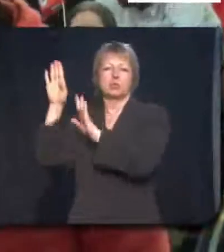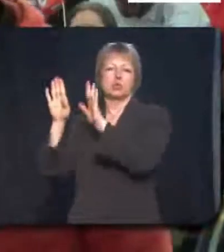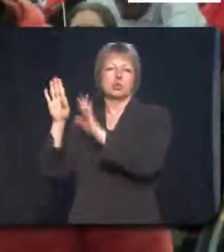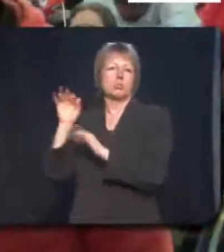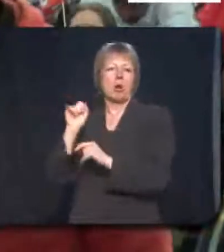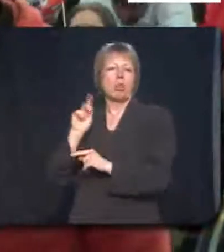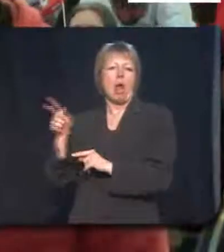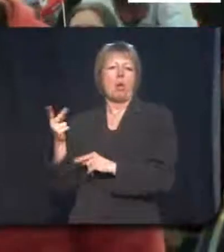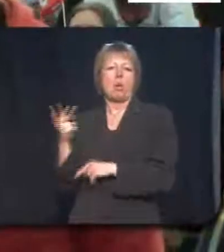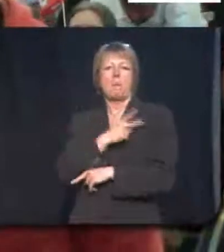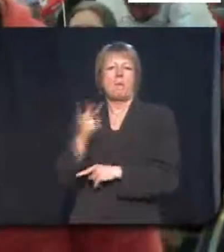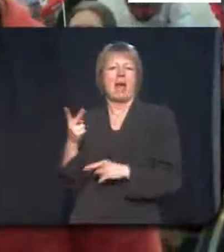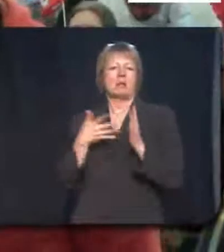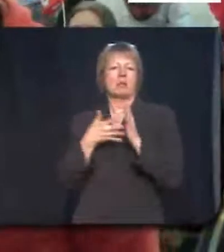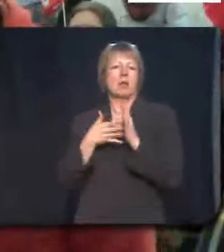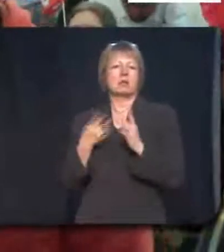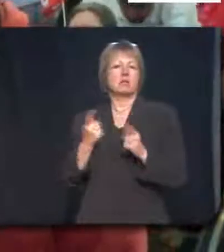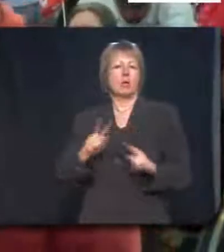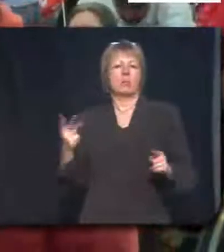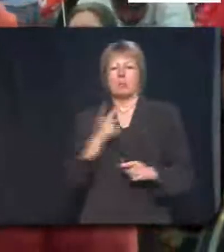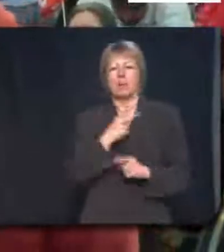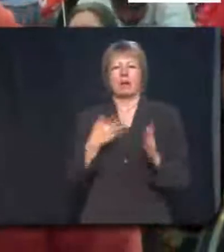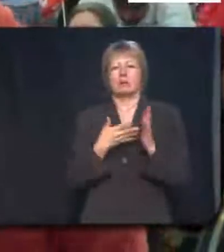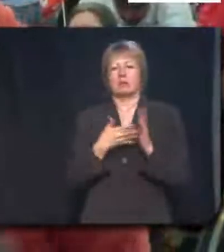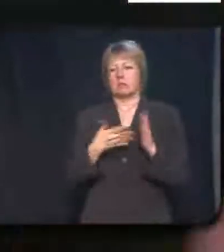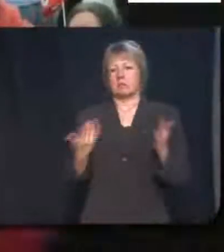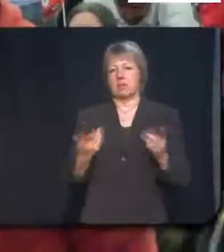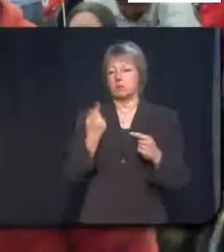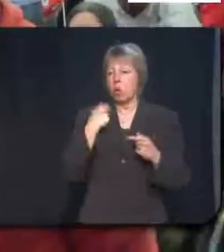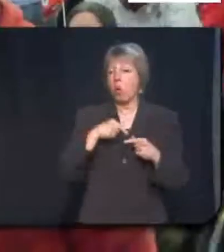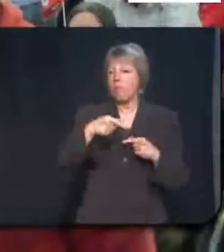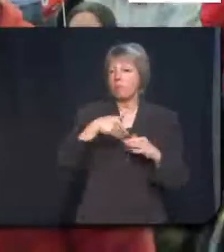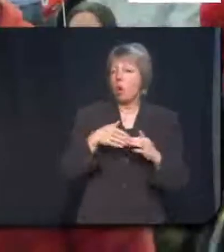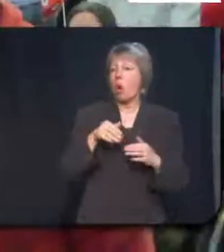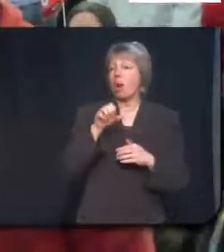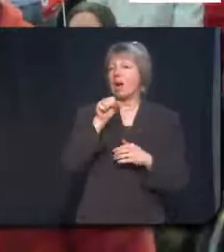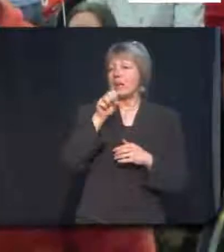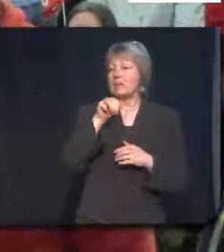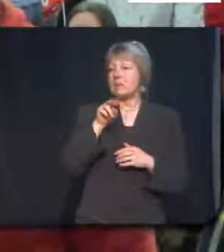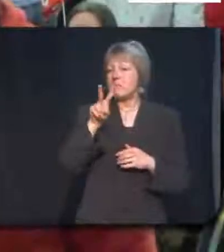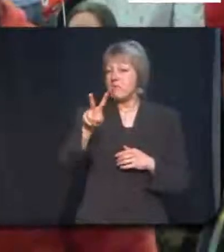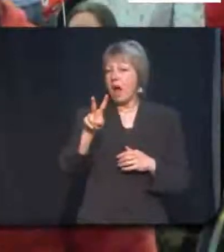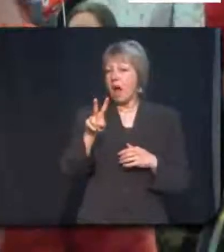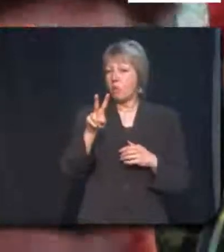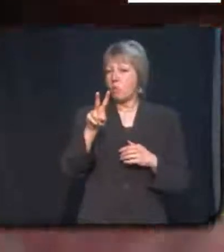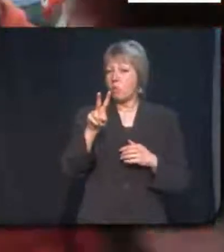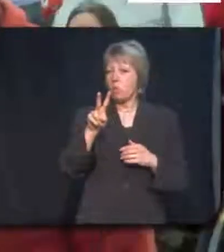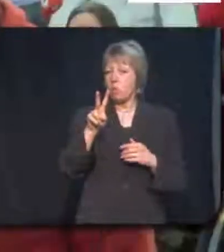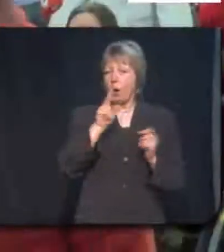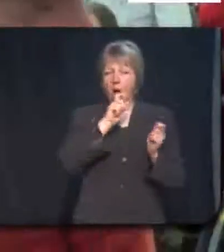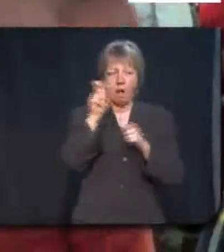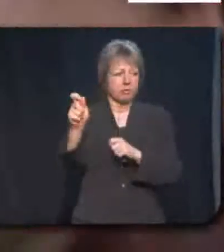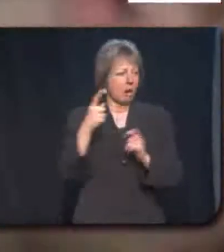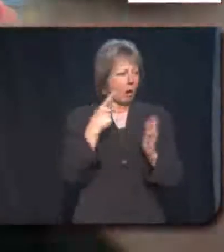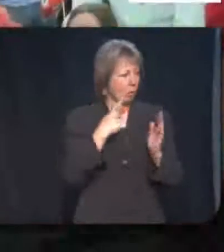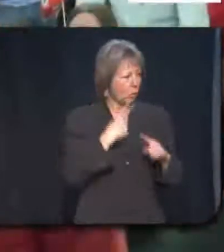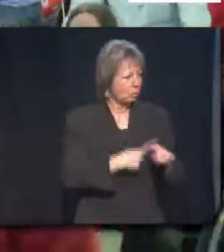äh SMV Anträge und ich glaube die riesigen bei denen sind kleiner als bei dem was wir hier beschließen mit beides an